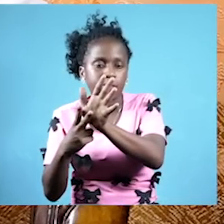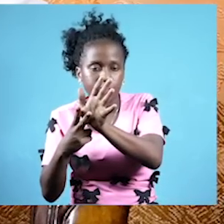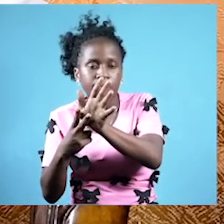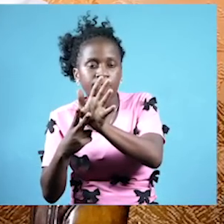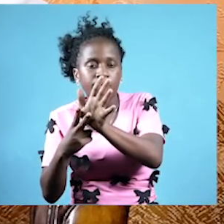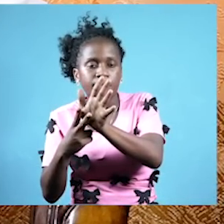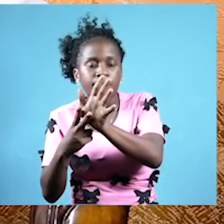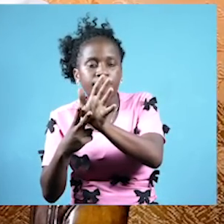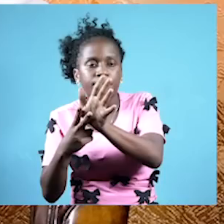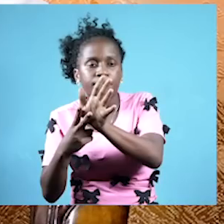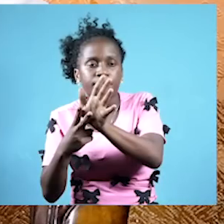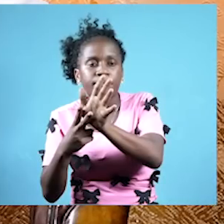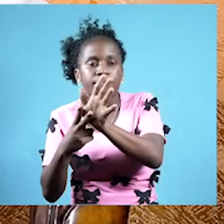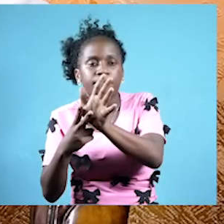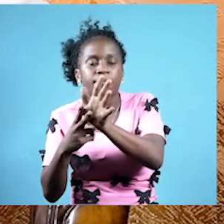Mwendesha mashtaka